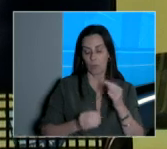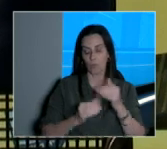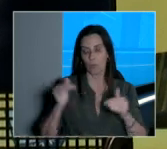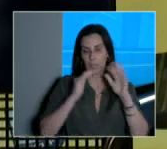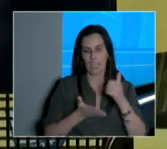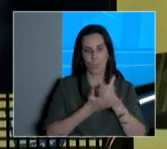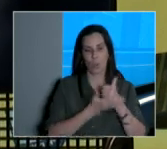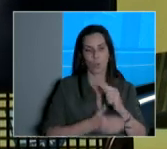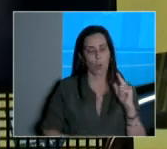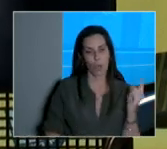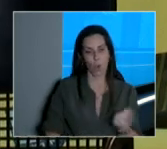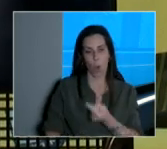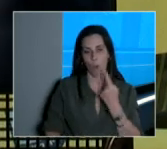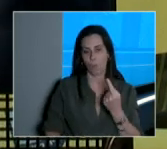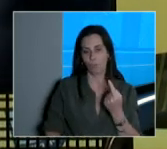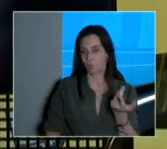בו ייצוג